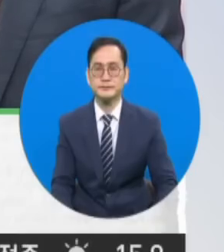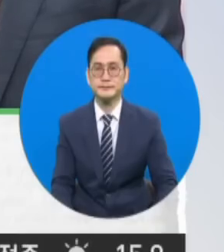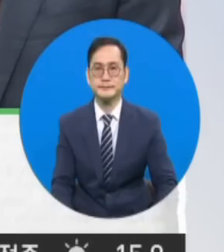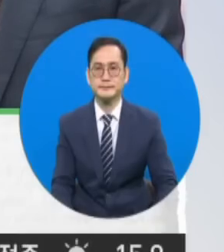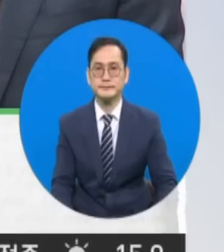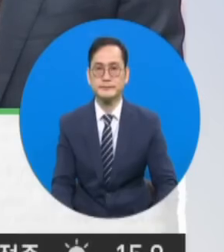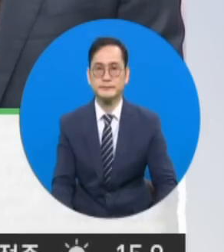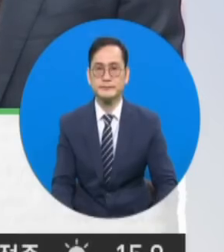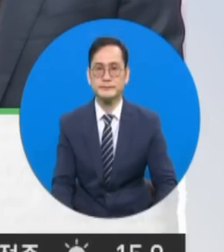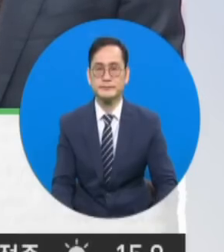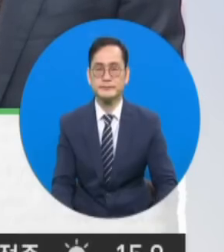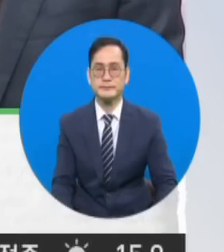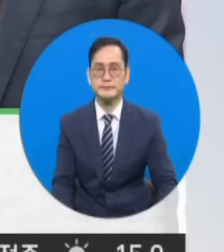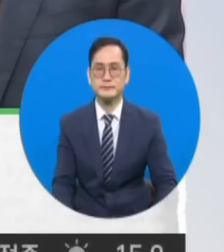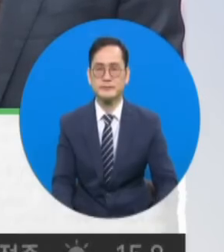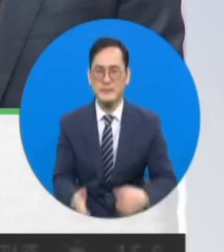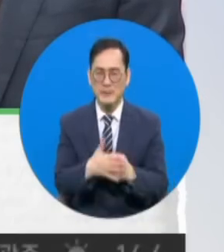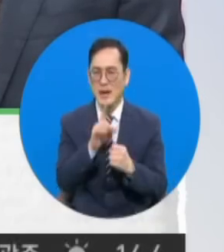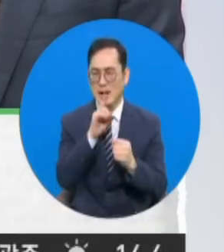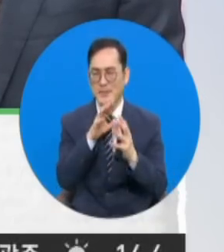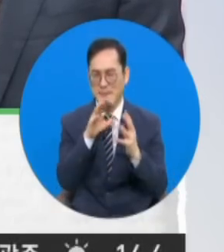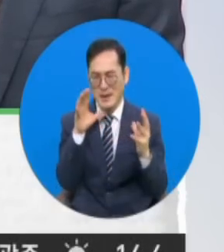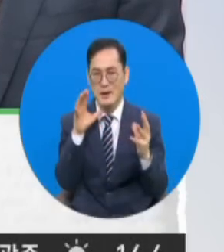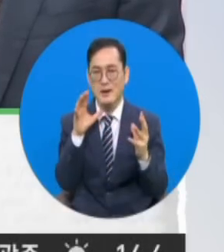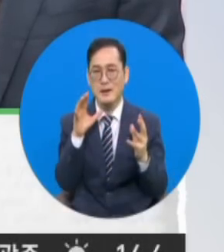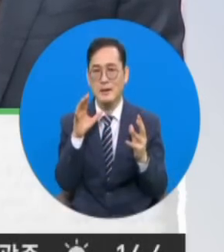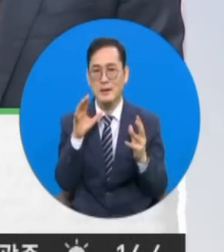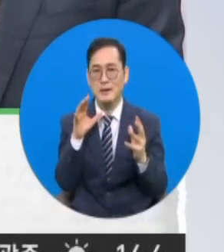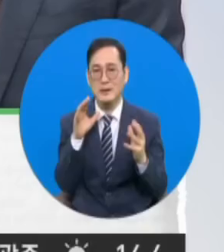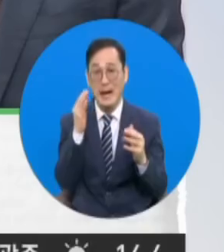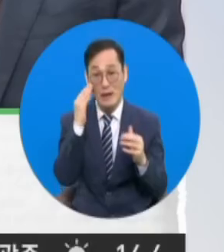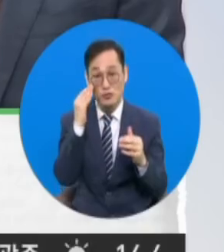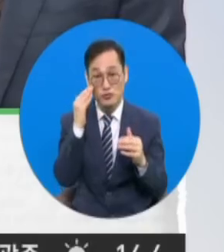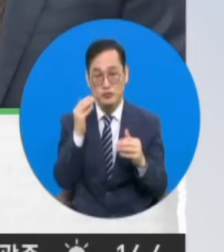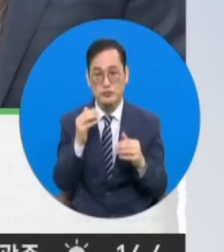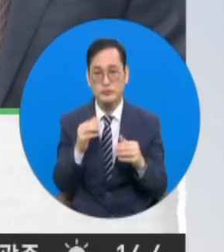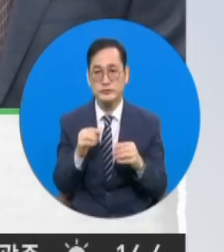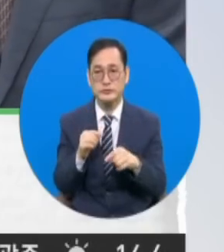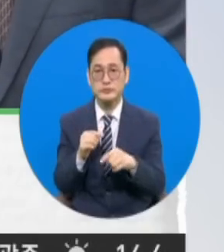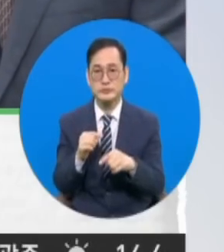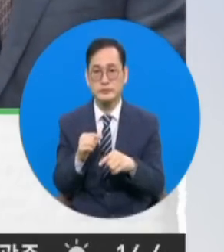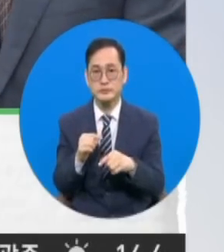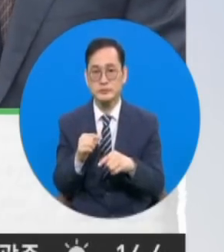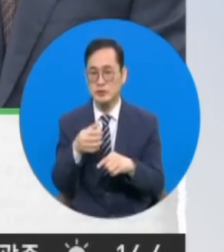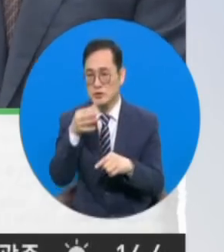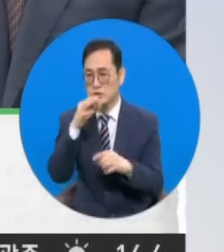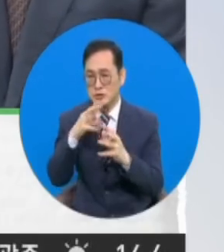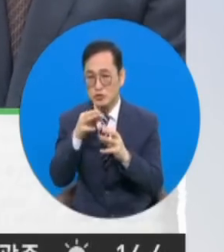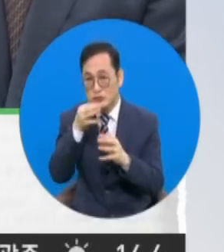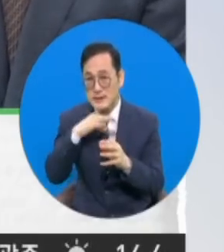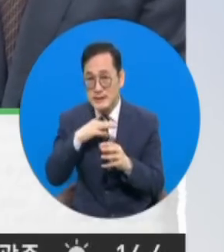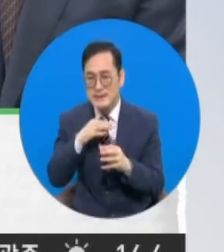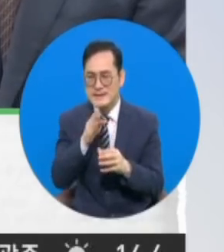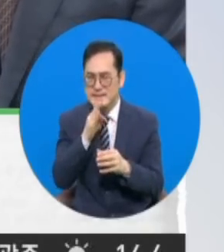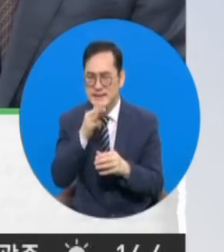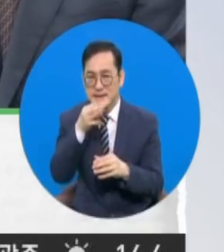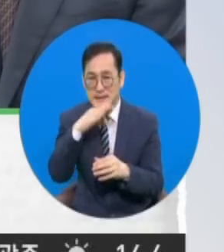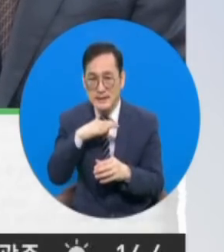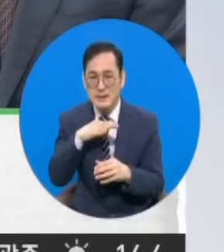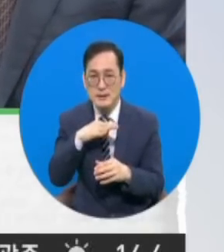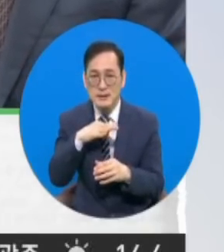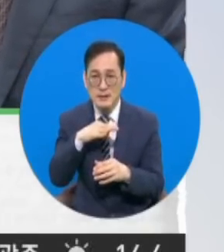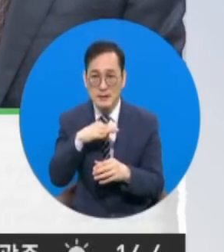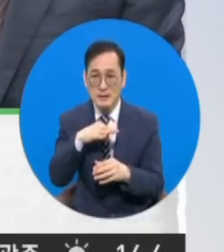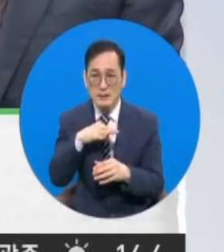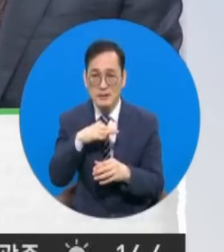말씀드리지만 우리 외교는 균형외교 국익 실리 이것이 대한민국 최고의 가치이사 대한민국